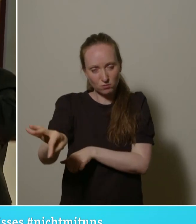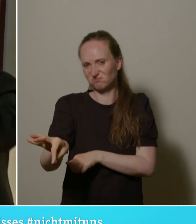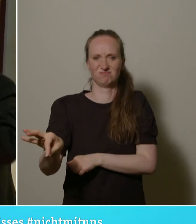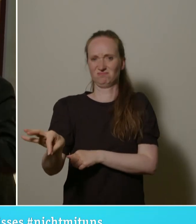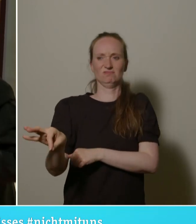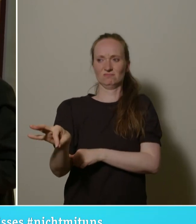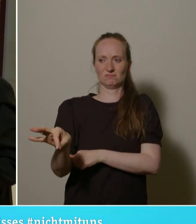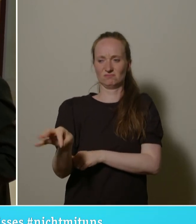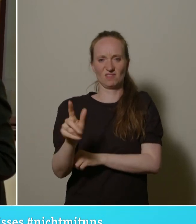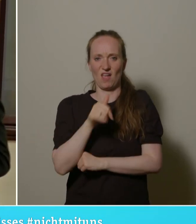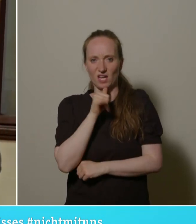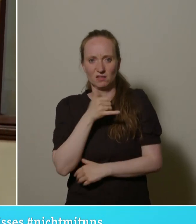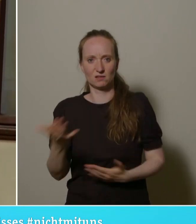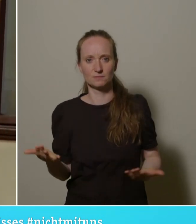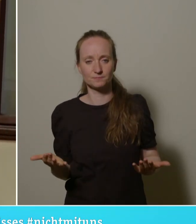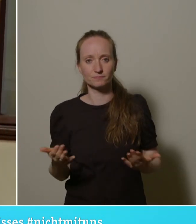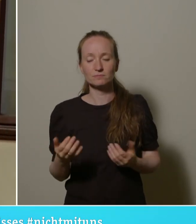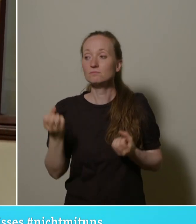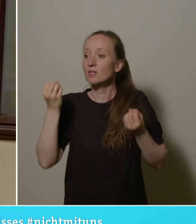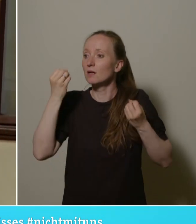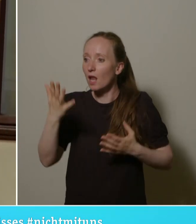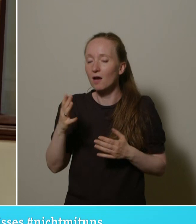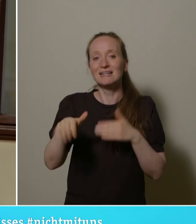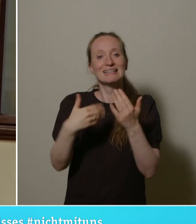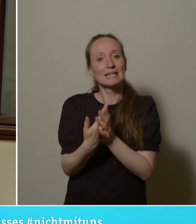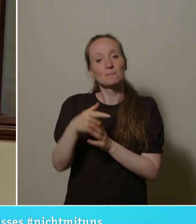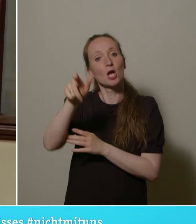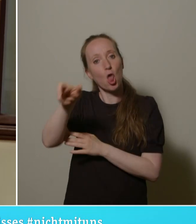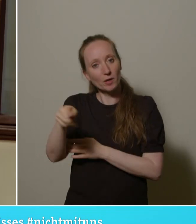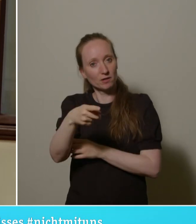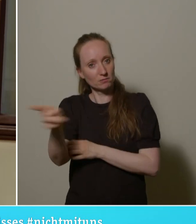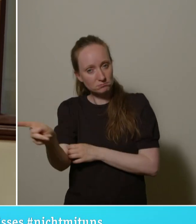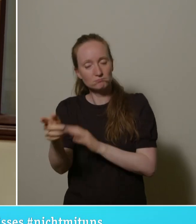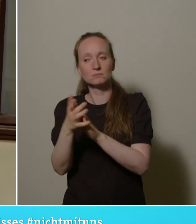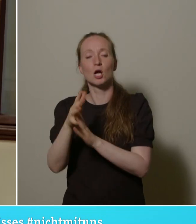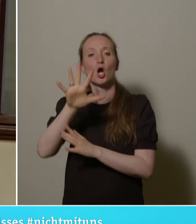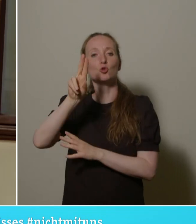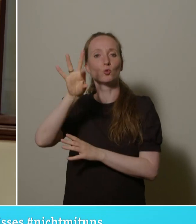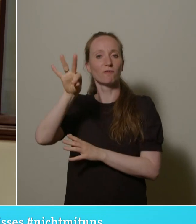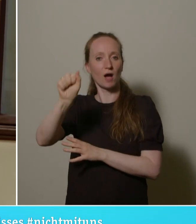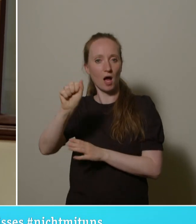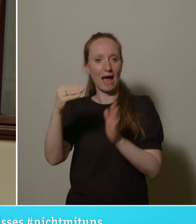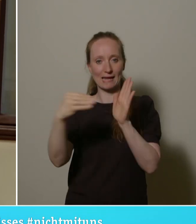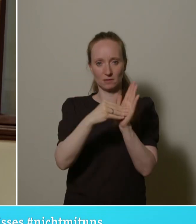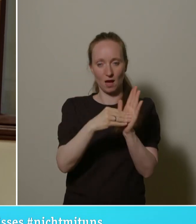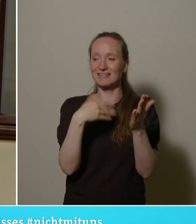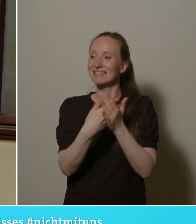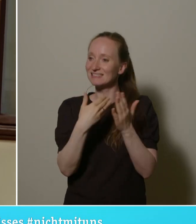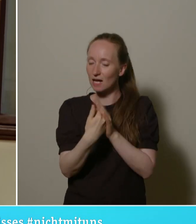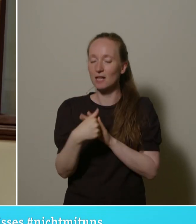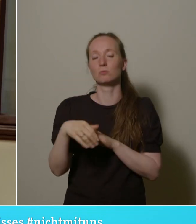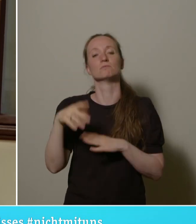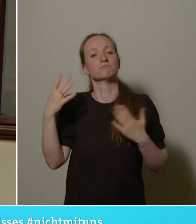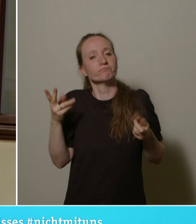dass es Leute gibt, die tatsächlich aufgrund von Schufa-Einträgen eben keine